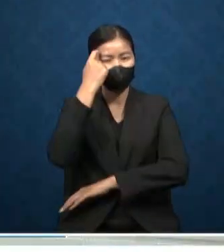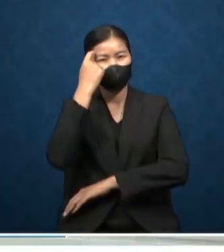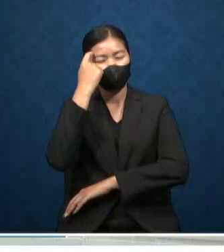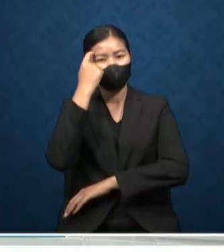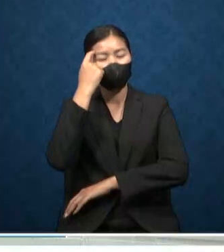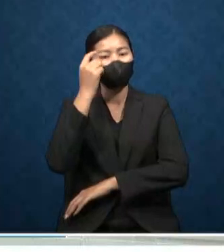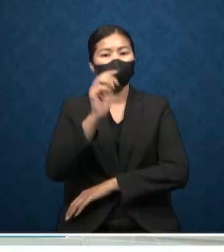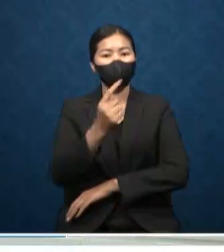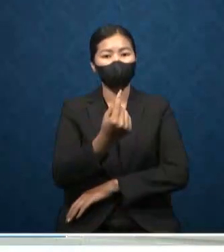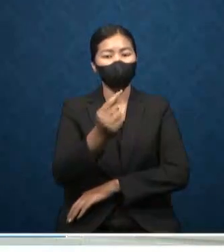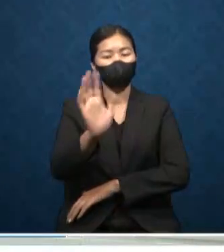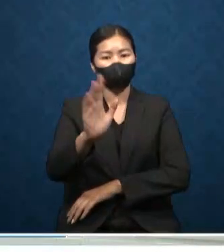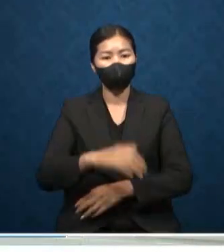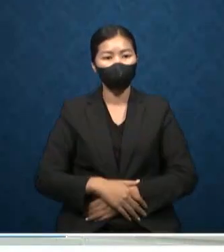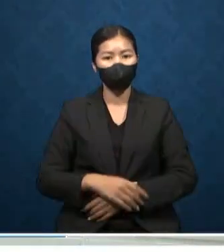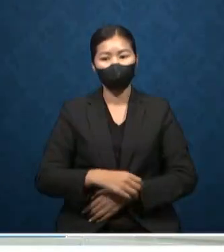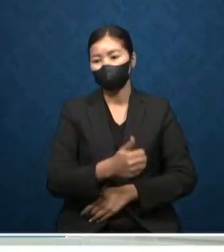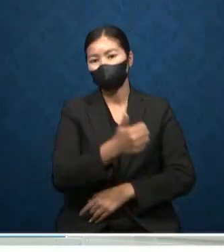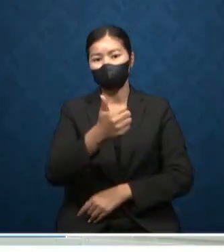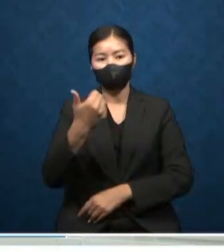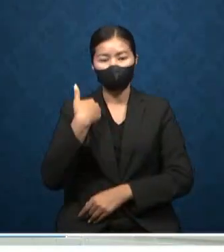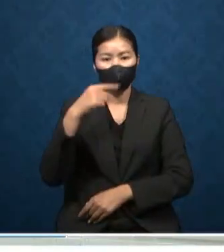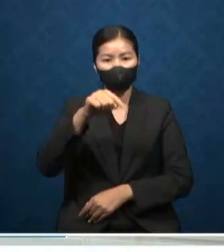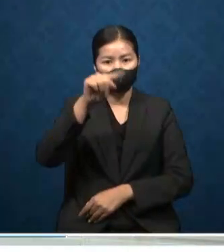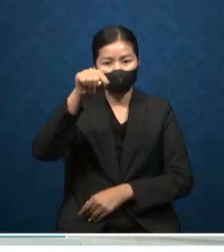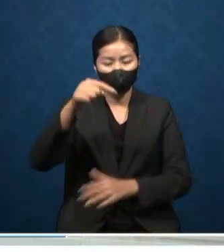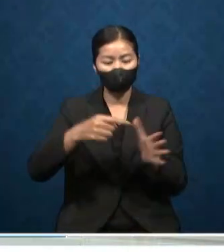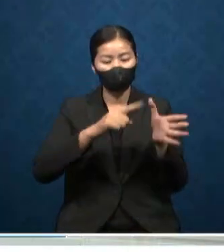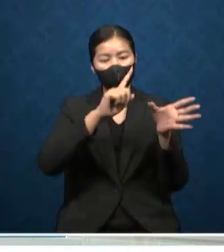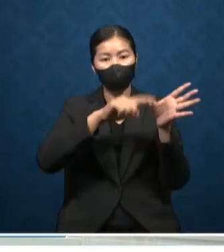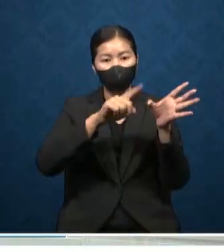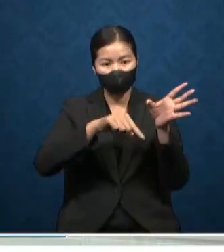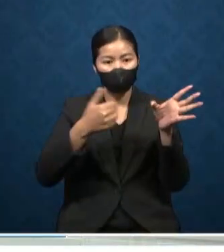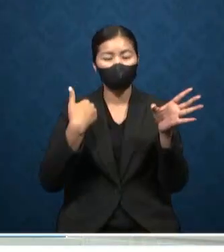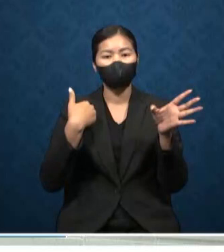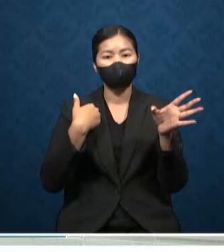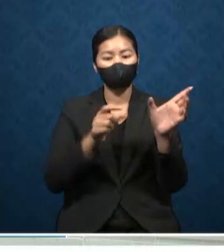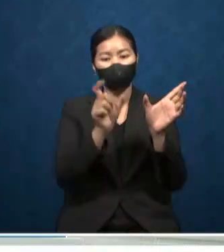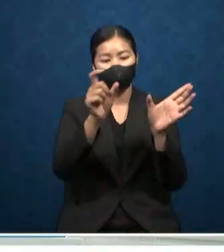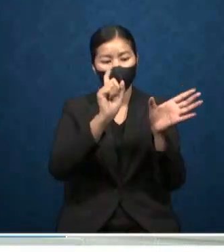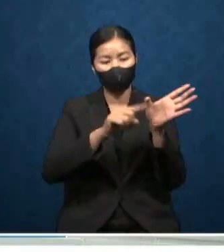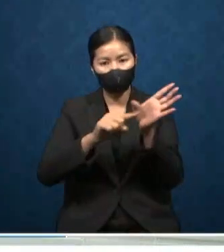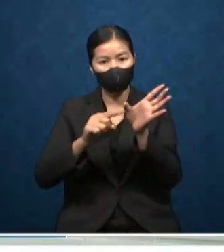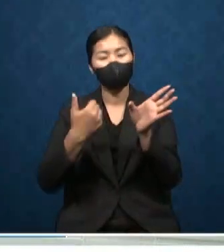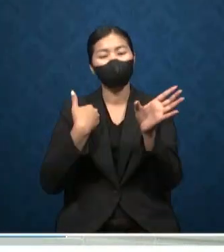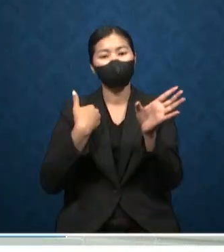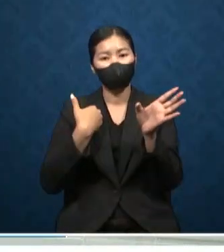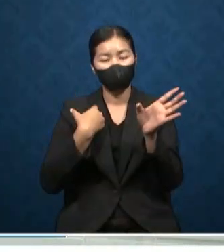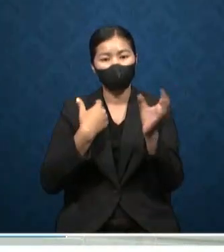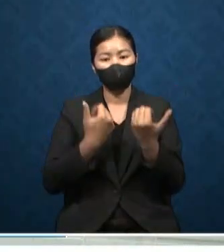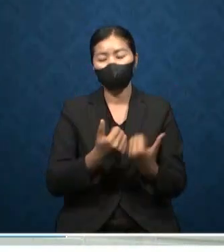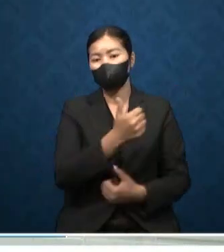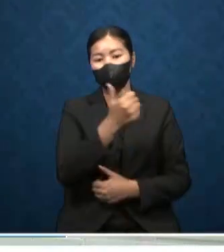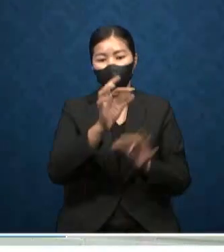ในรัฐธรรมนูญมีคำว่าใดๆก็คือมีมายมกอีกตัวหนึ่งก็ขออนุญาตเพิ่มมายมกที่เหลือก็เป็นไปต